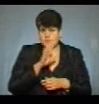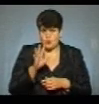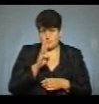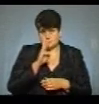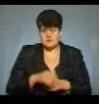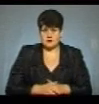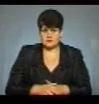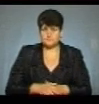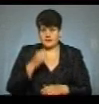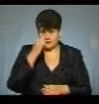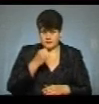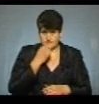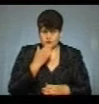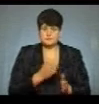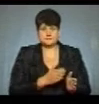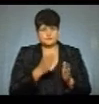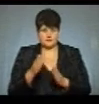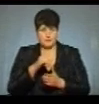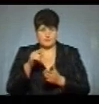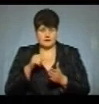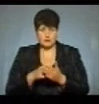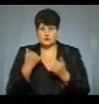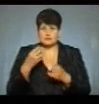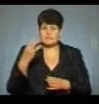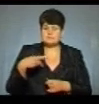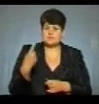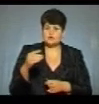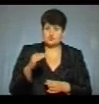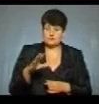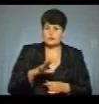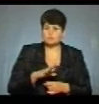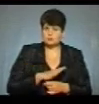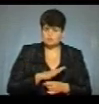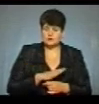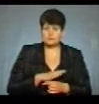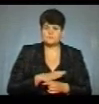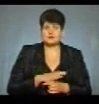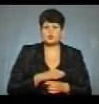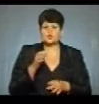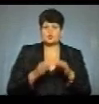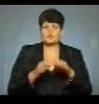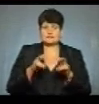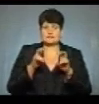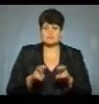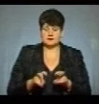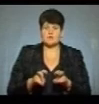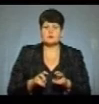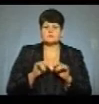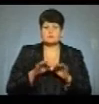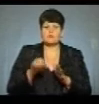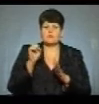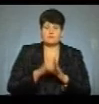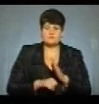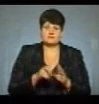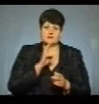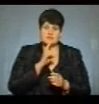зарплата. Я вам дякую. Прийдемо до конкретних запитань. Сьогодні, 31 жовтня, відбулося чергове судове засідання у справі про вбивство кременецького